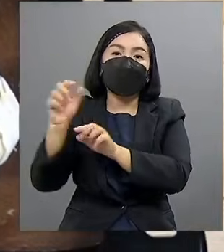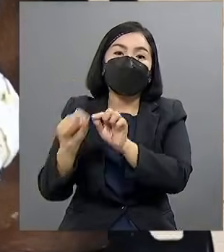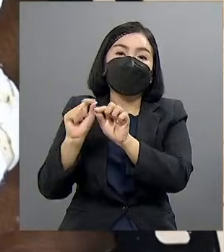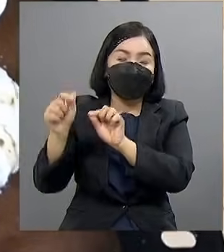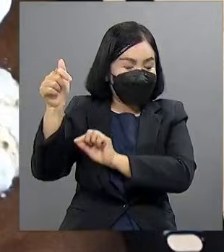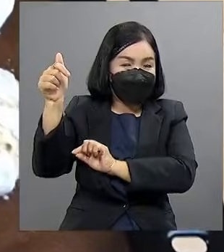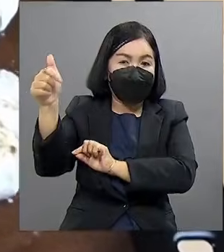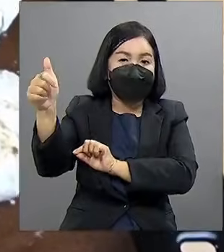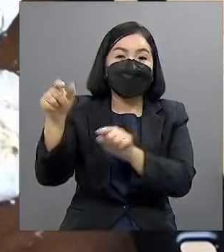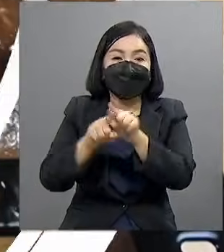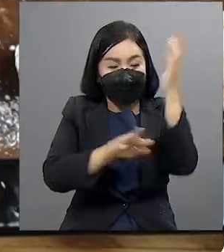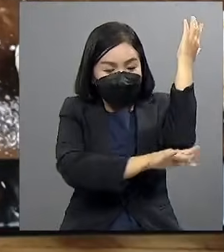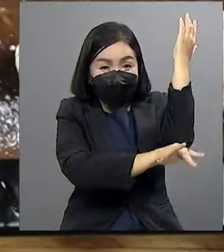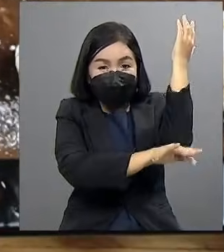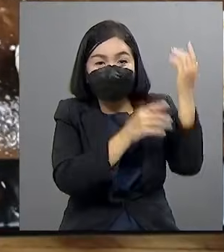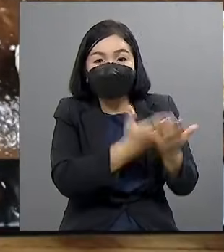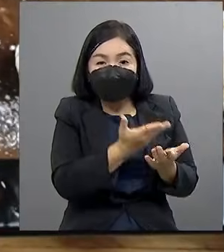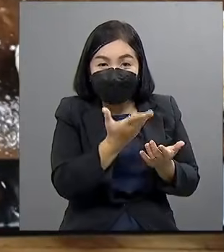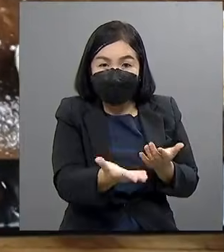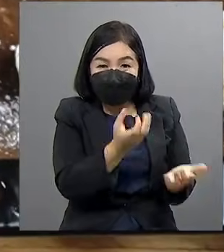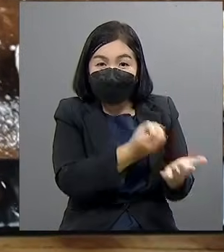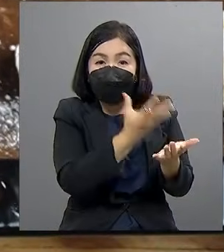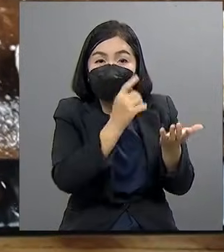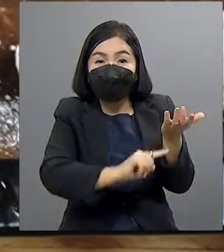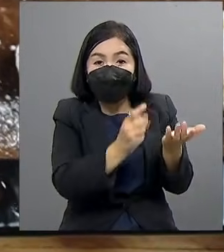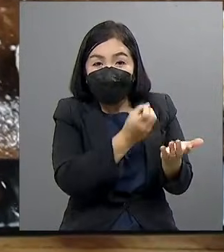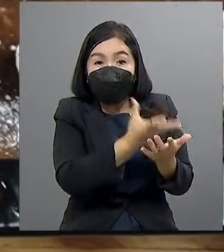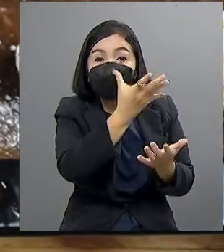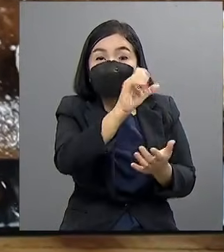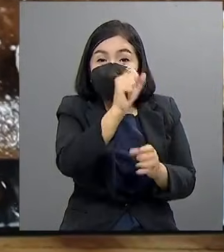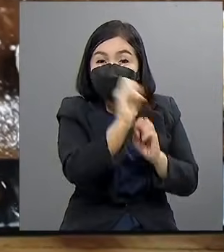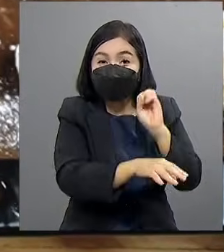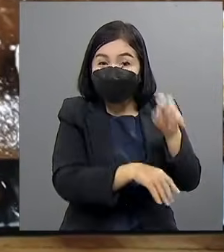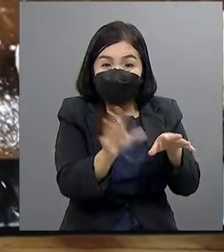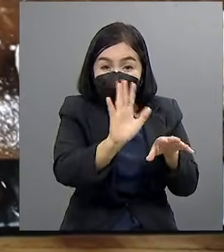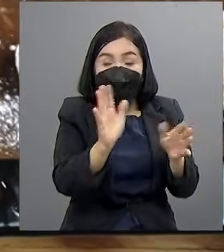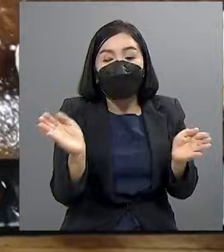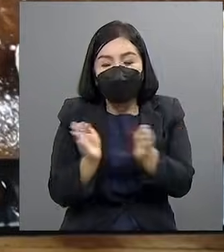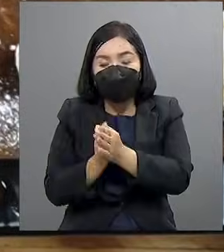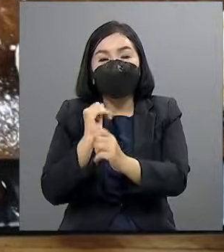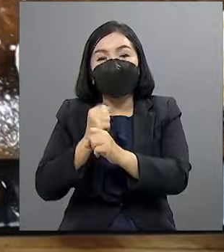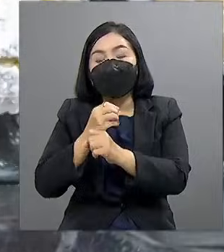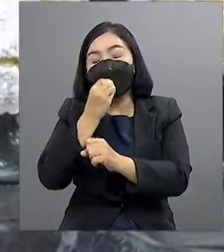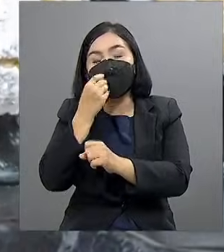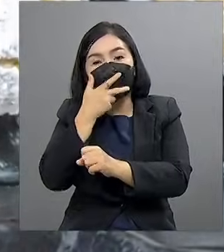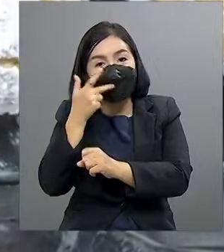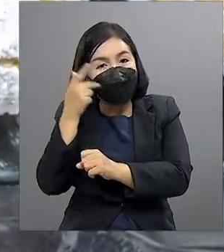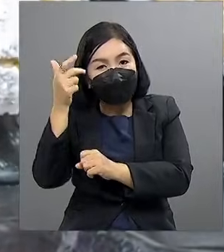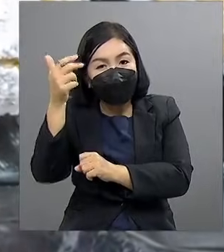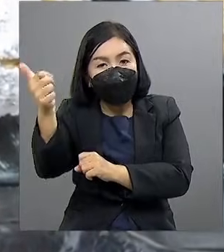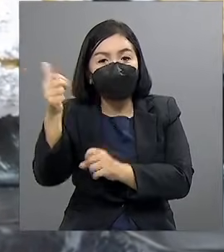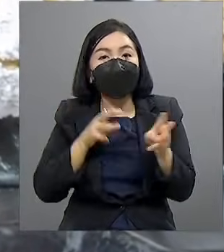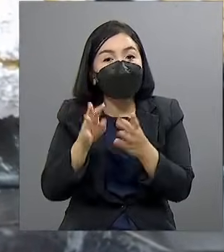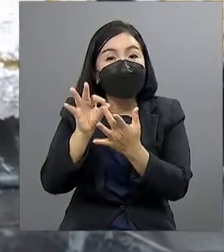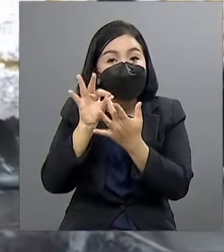ที่ซื้อมาในช่วงนี้ที่ราคาสูงเนี่ยก็จะสามารถใช้ได้ทั้งเนื้อทั้งน้ำเลยครับเป็นอีกเมนูนึงซึ่งเพิ่มมู